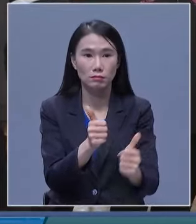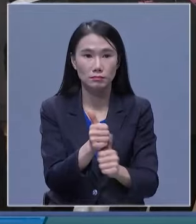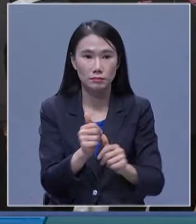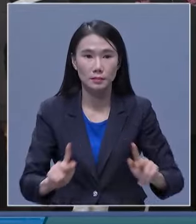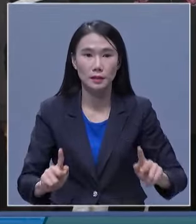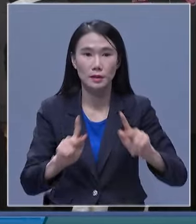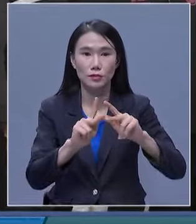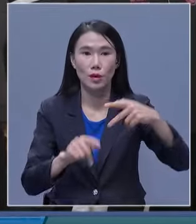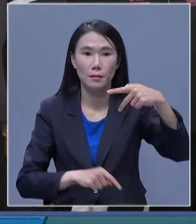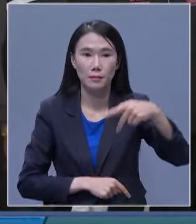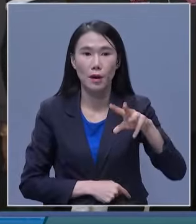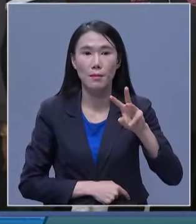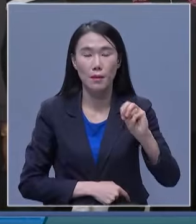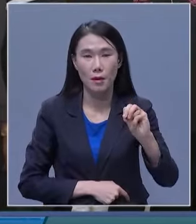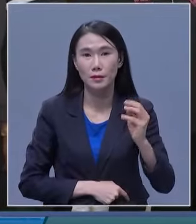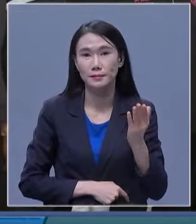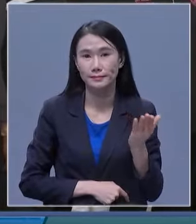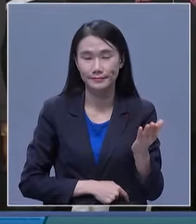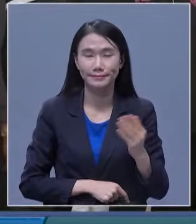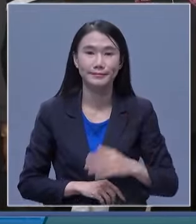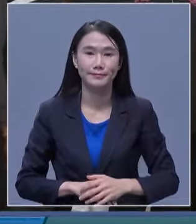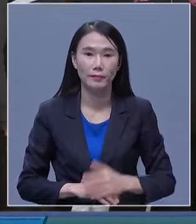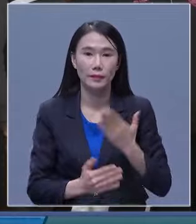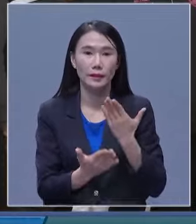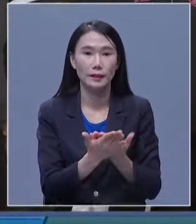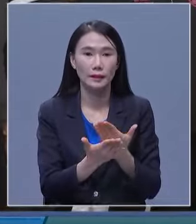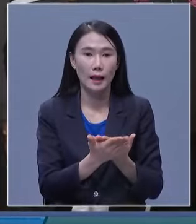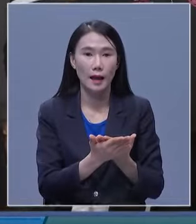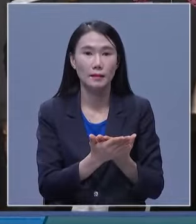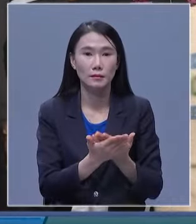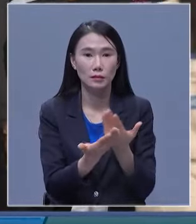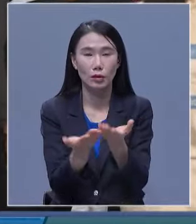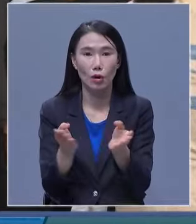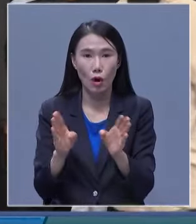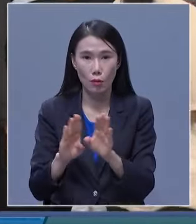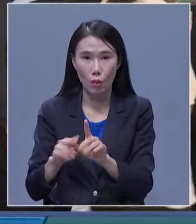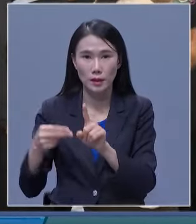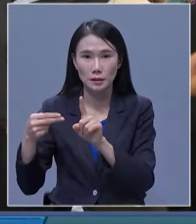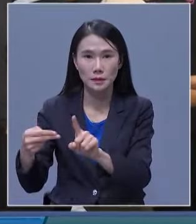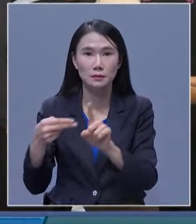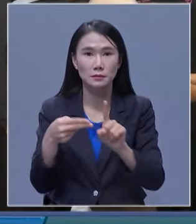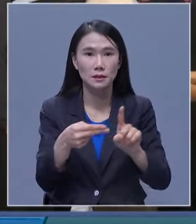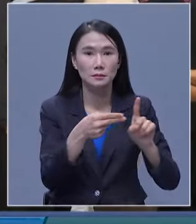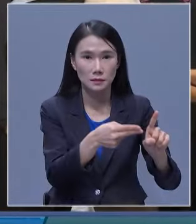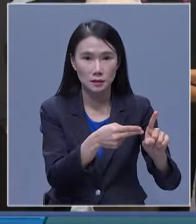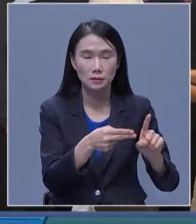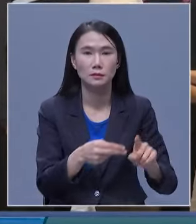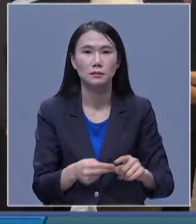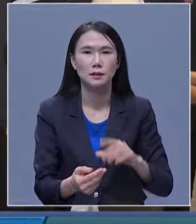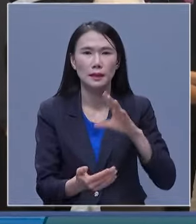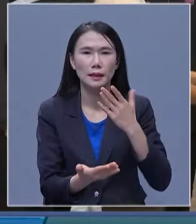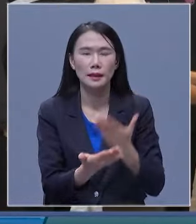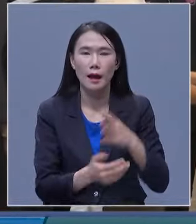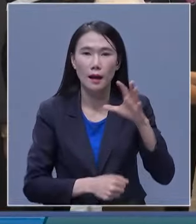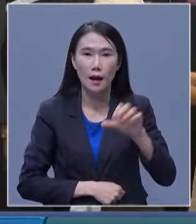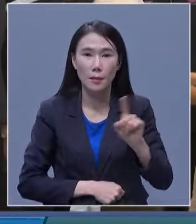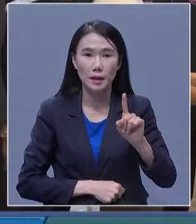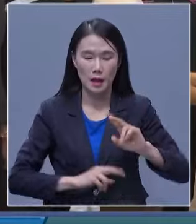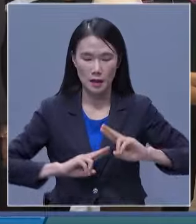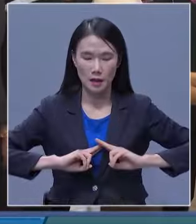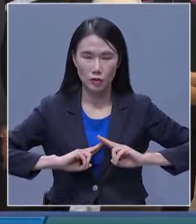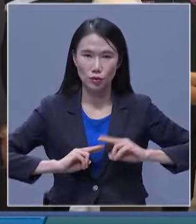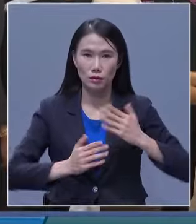พัฒนาสังคมและความมั่นคงของมนุษย์นำเงินมาให้ครอบครัวละ 10,000 บาทเป็นเงินจากเอกชนนะคะที่สนับสนุนม